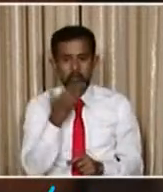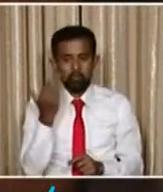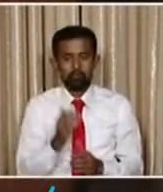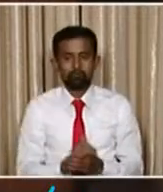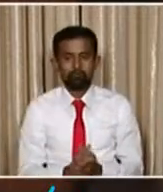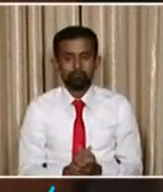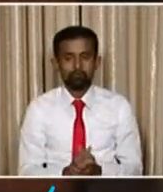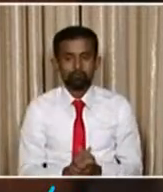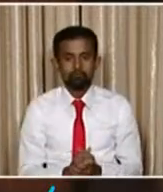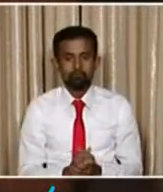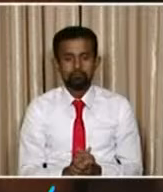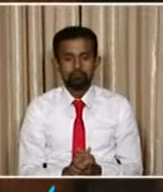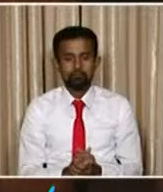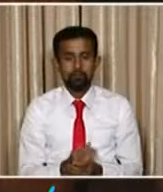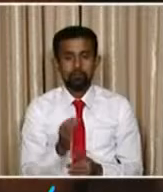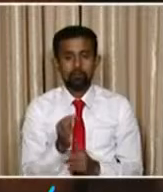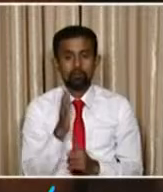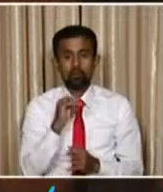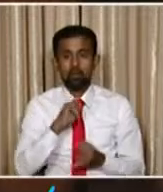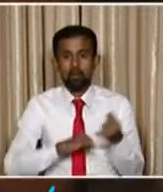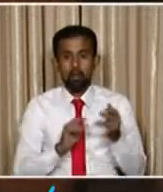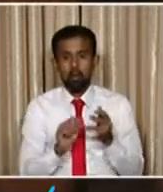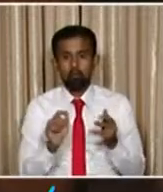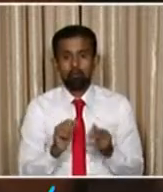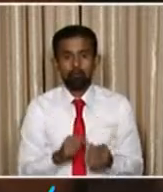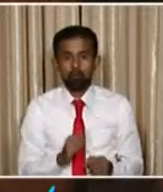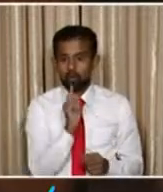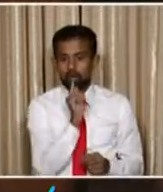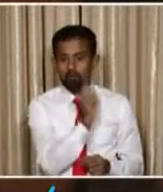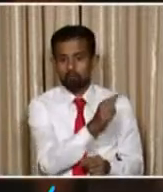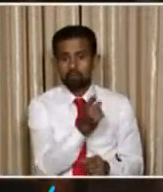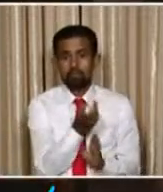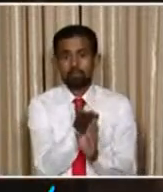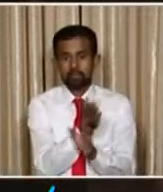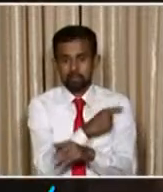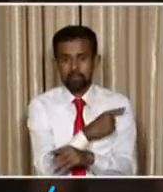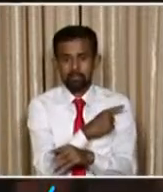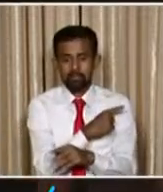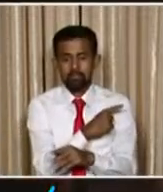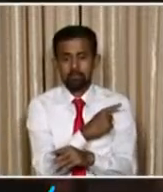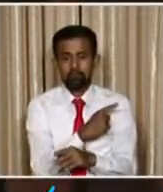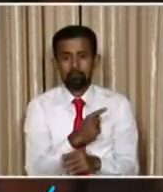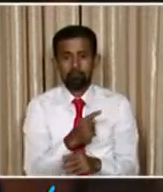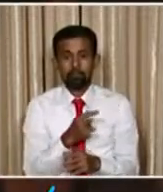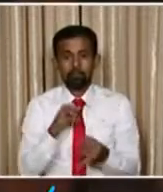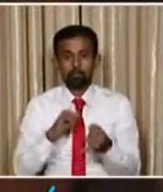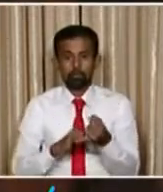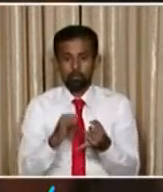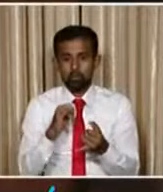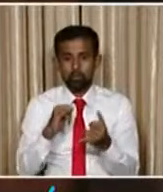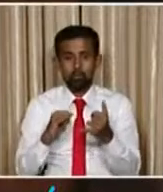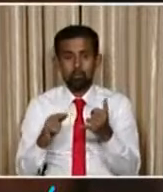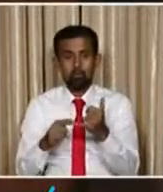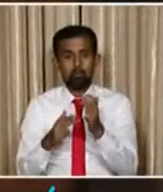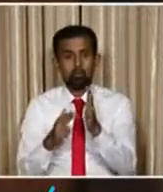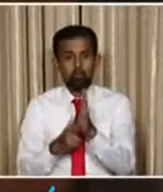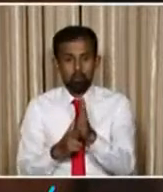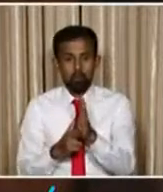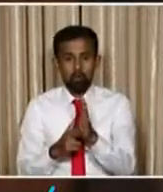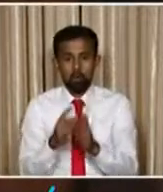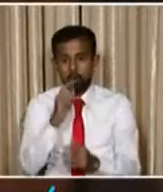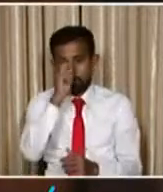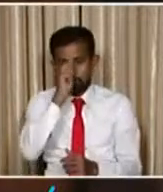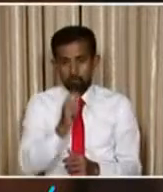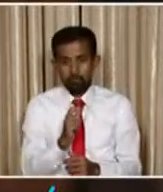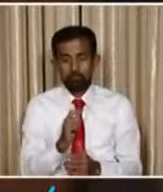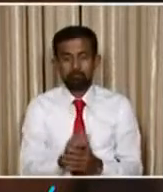ஜனாதிபதி செயலகத்துக்கு இதை அறிவித்திருக்கிறேன். நேற்றைய தினம் கூட கௌரவ சுமந்திரன் நான் இந்த ஸ்ரீலங்கன் ஏர்லைன்ஸ் பிரச்சனையால் என்னால் ஜனாதிபதியுடைய சந்திப்புக்கு வர முடியாமல்